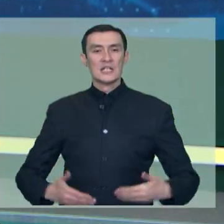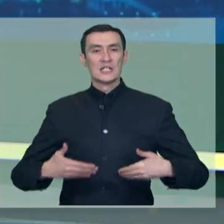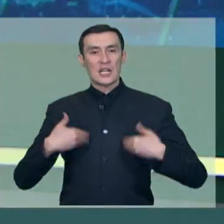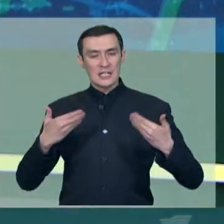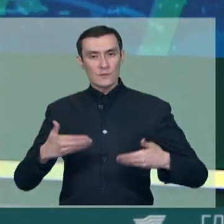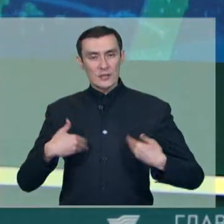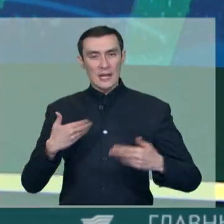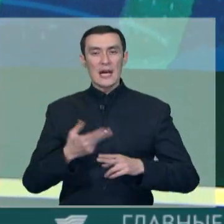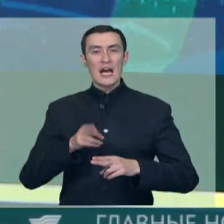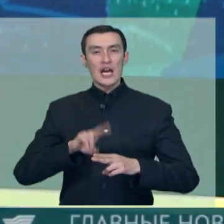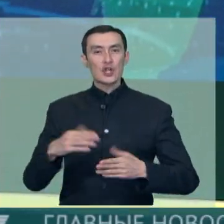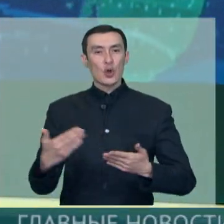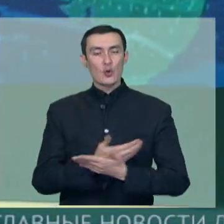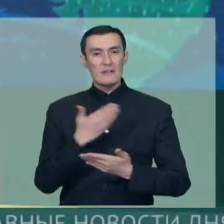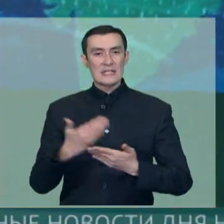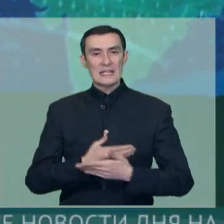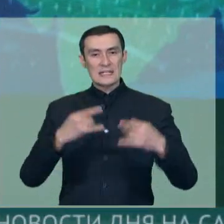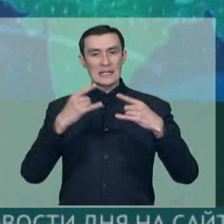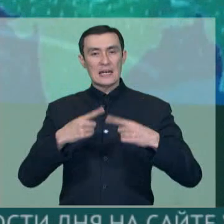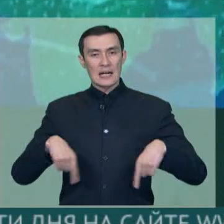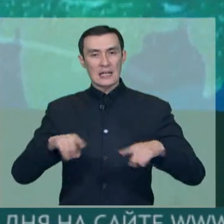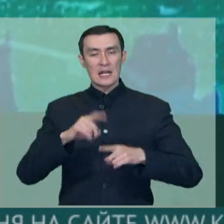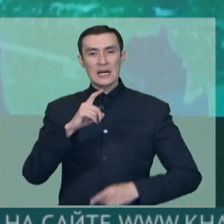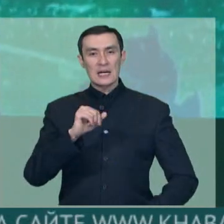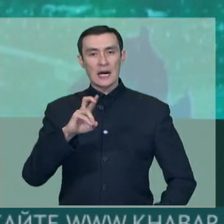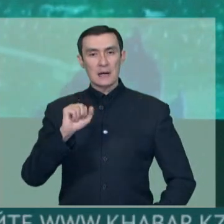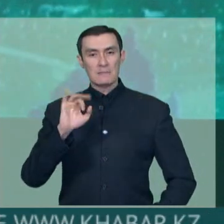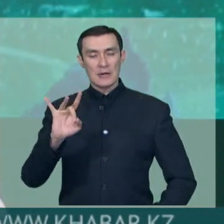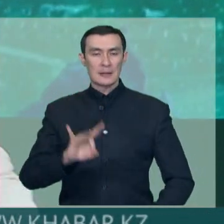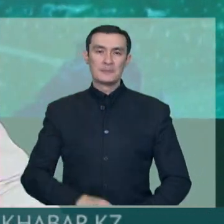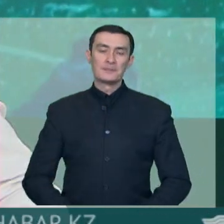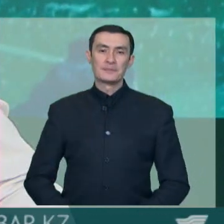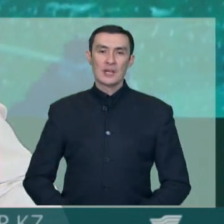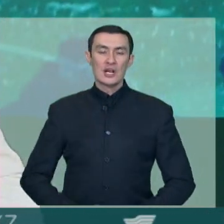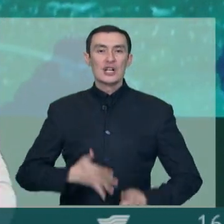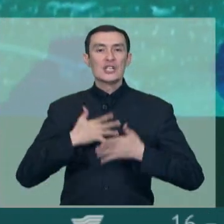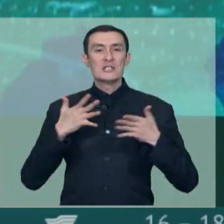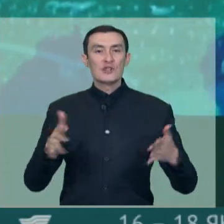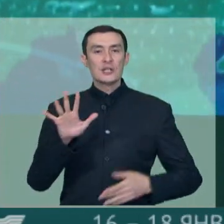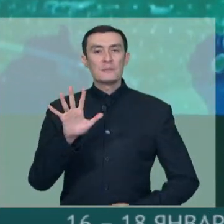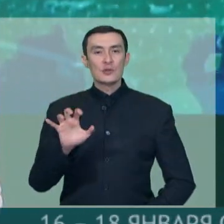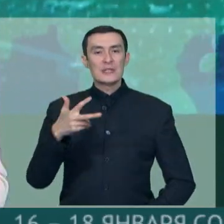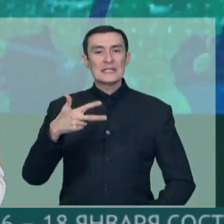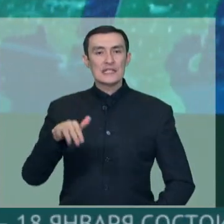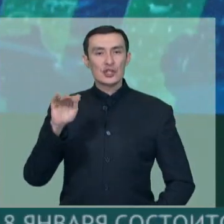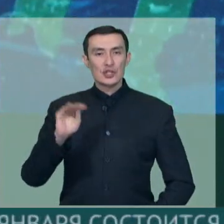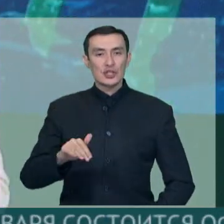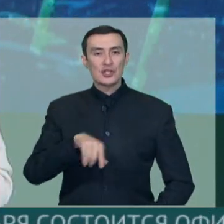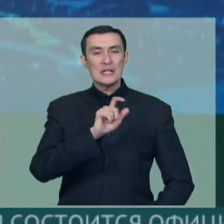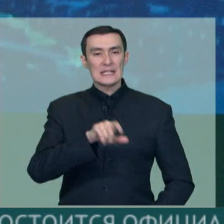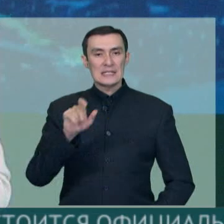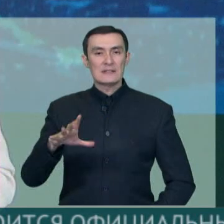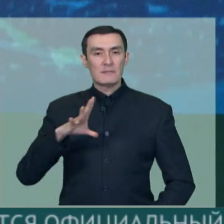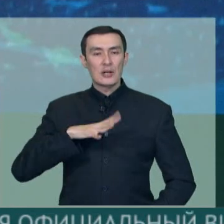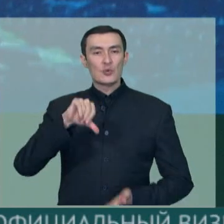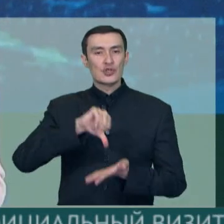Здравствуйте. Это новости. В студии работает Салтанат Тугильбаева. Сурдоперевод обеспечивает Хасан Исраилов. Свыше 530 тысяч казахстанцев